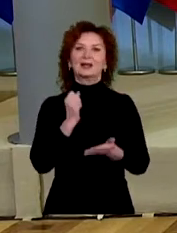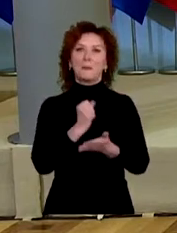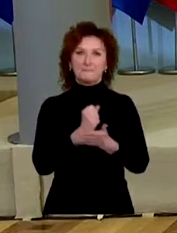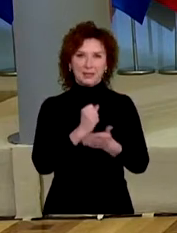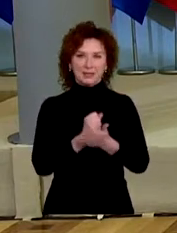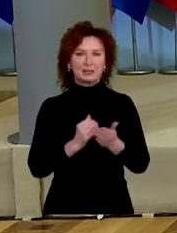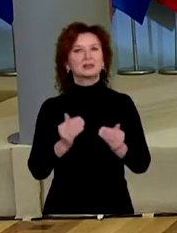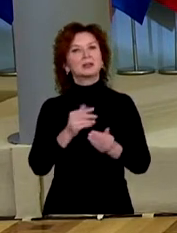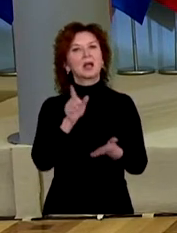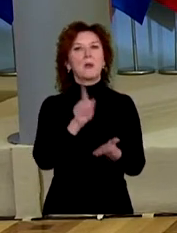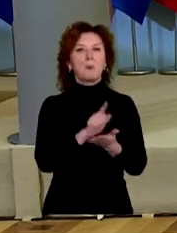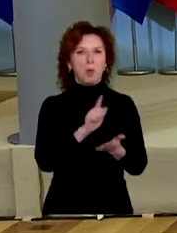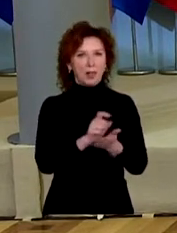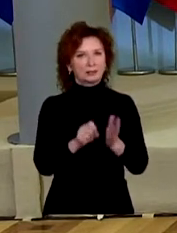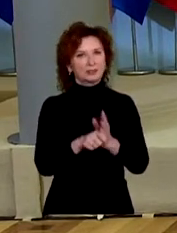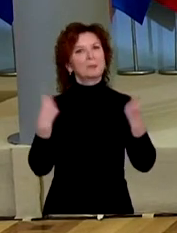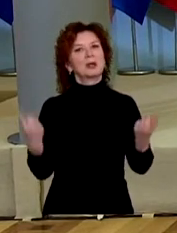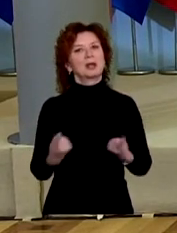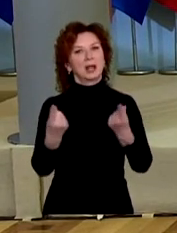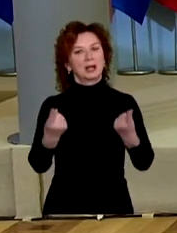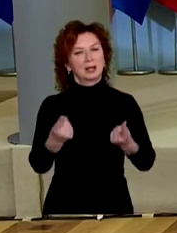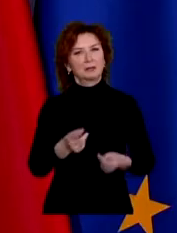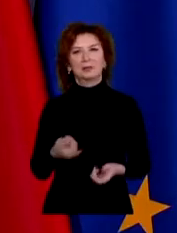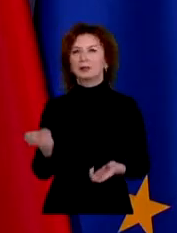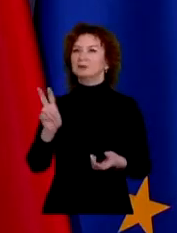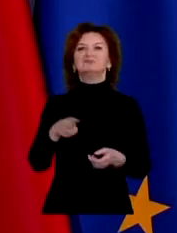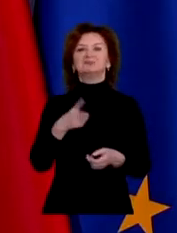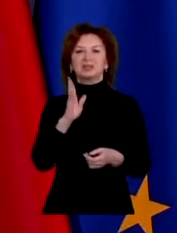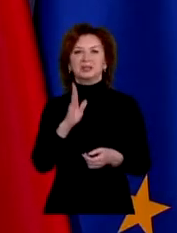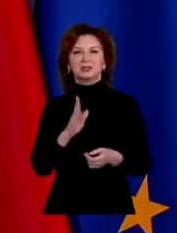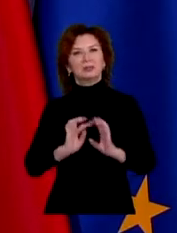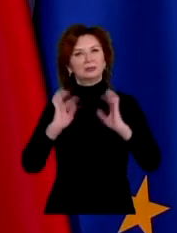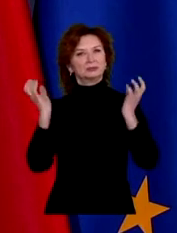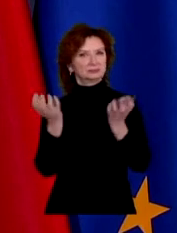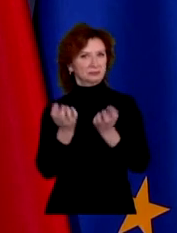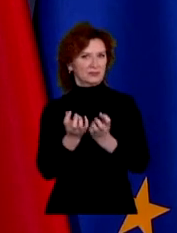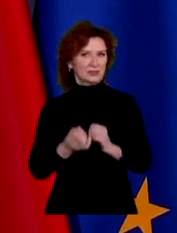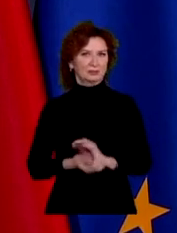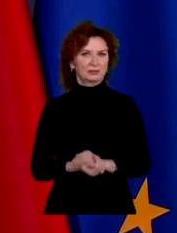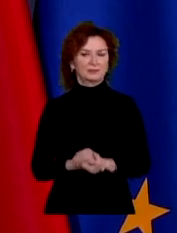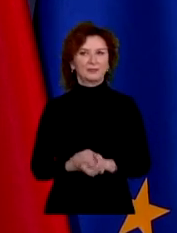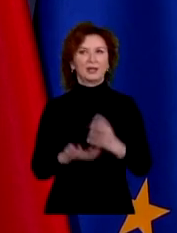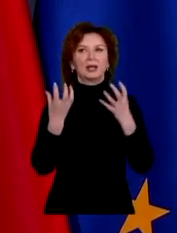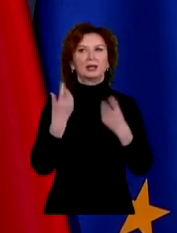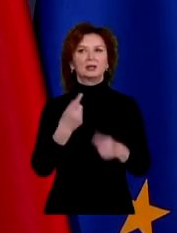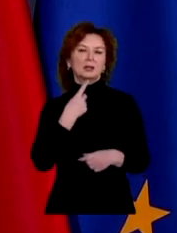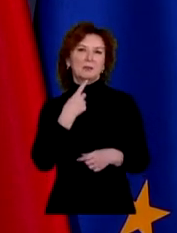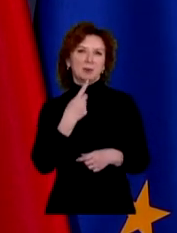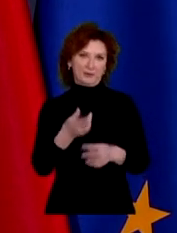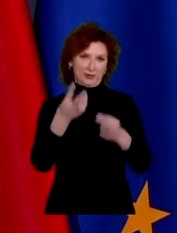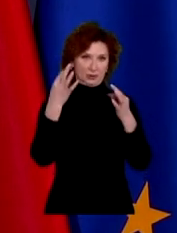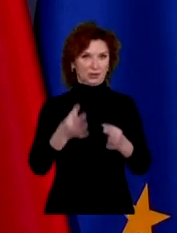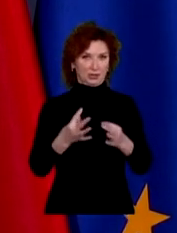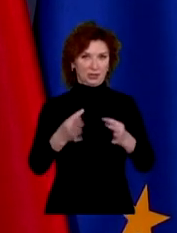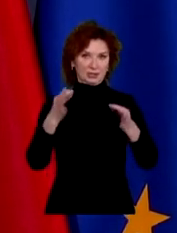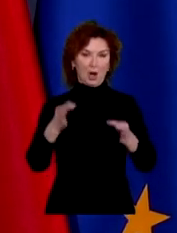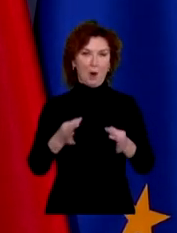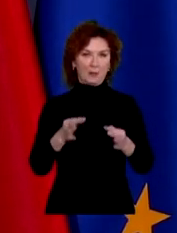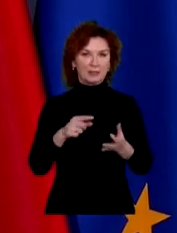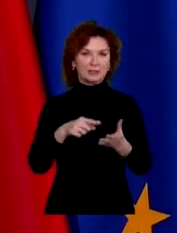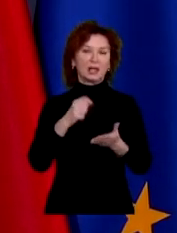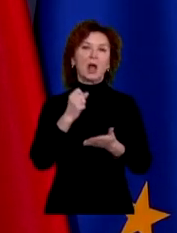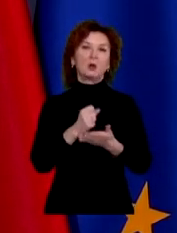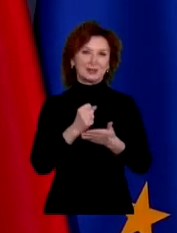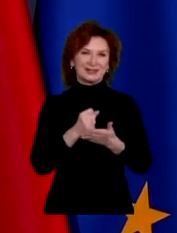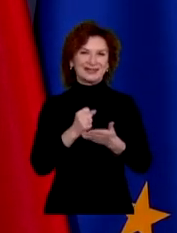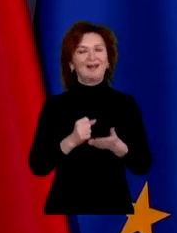projekt trafi na posiedzenie rządu i do prac sejmowych? Dziękuję. Przede wszystkim chciałem podkreślić, że w tej chwili ta ustawa jest w fazie